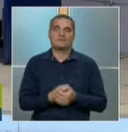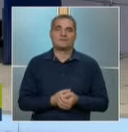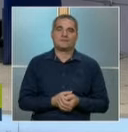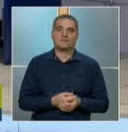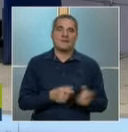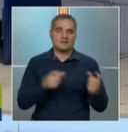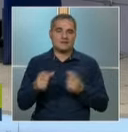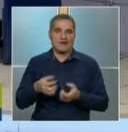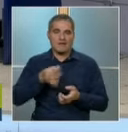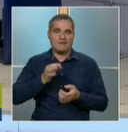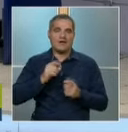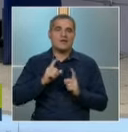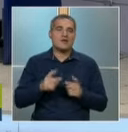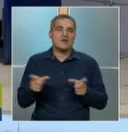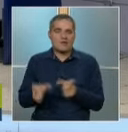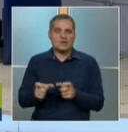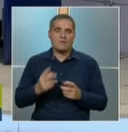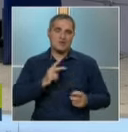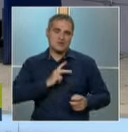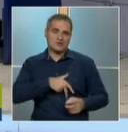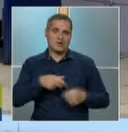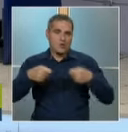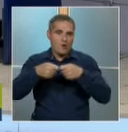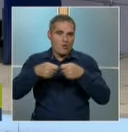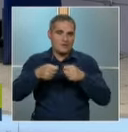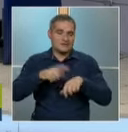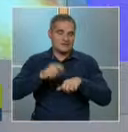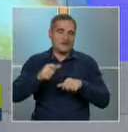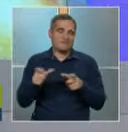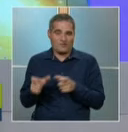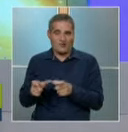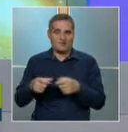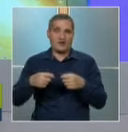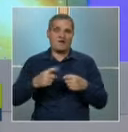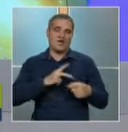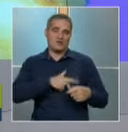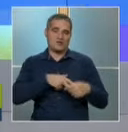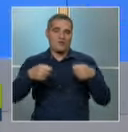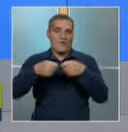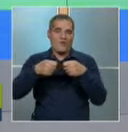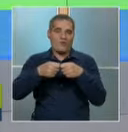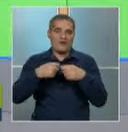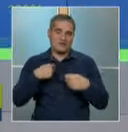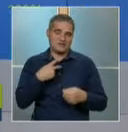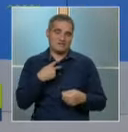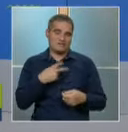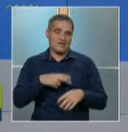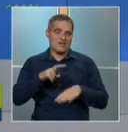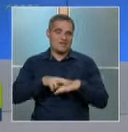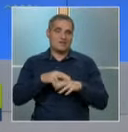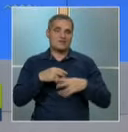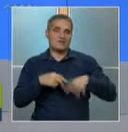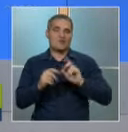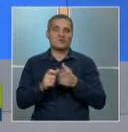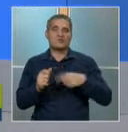Не ограничаваме ли социалния контакт? Да, ограничаваме го, защото много и аз съм свидетелка на много такива,